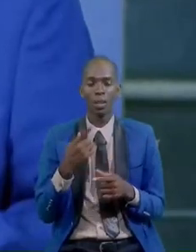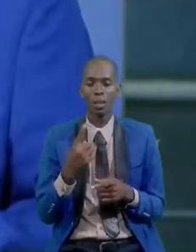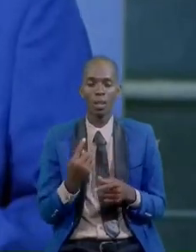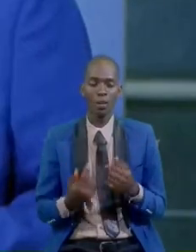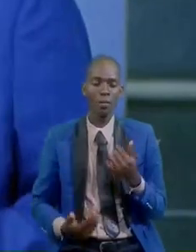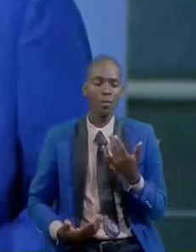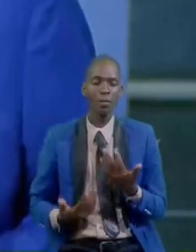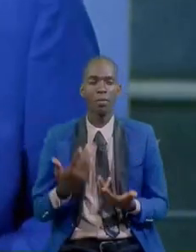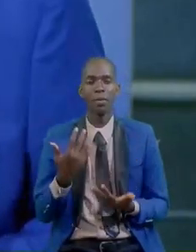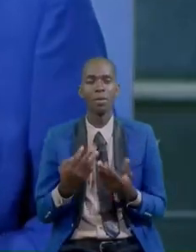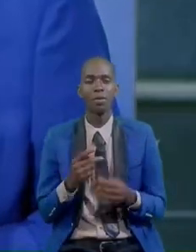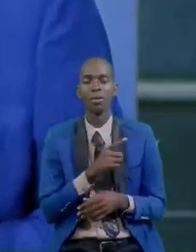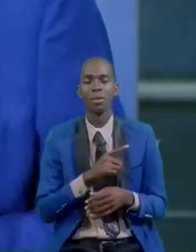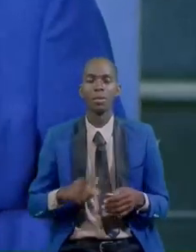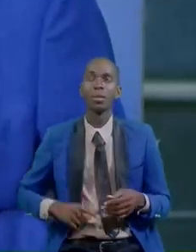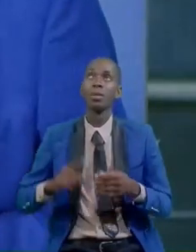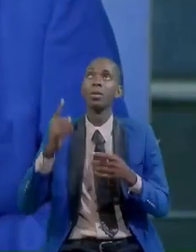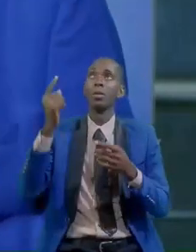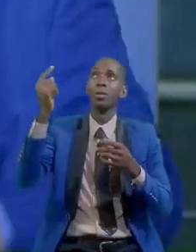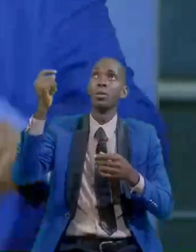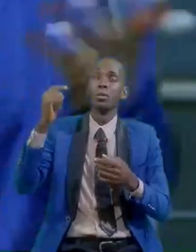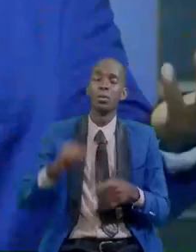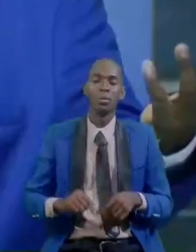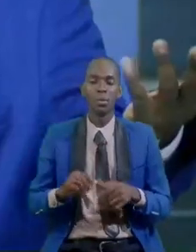Et le feu de l'Éternel tomba.